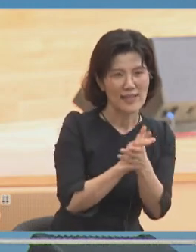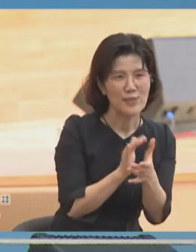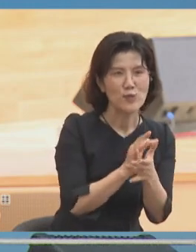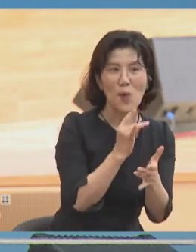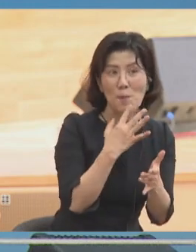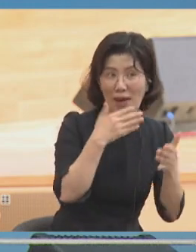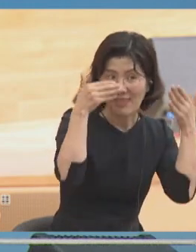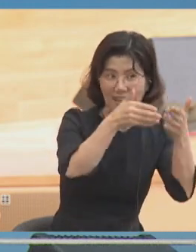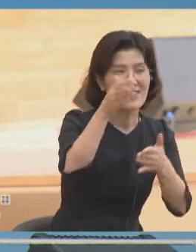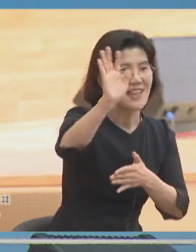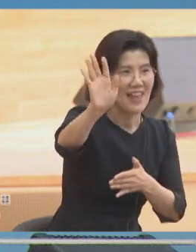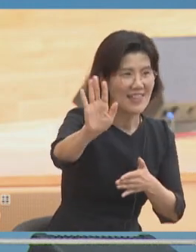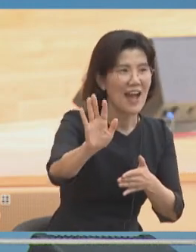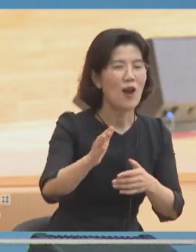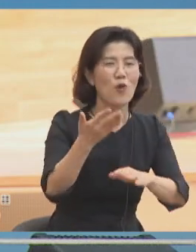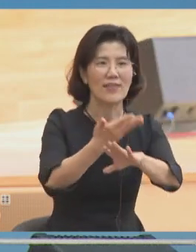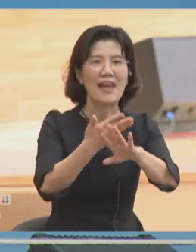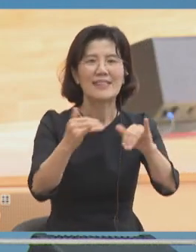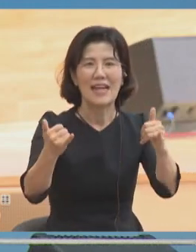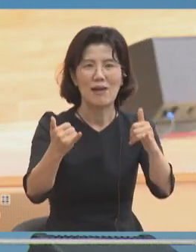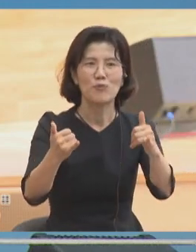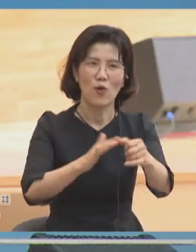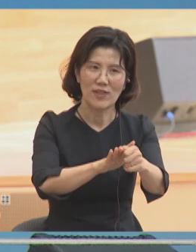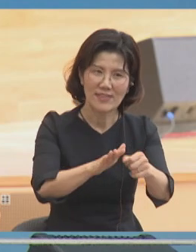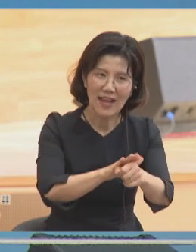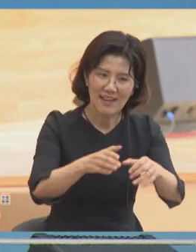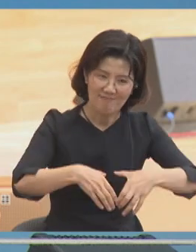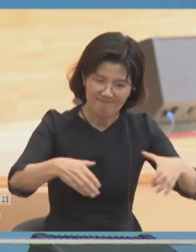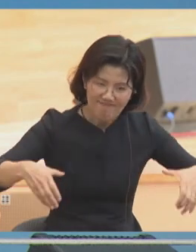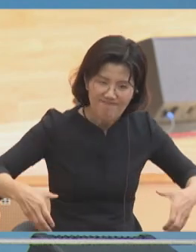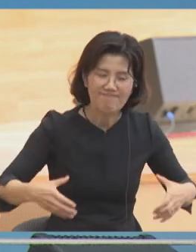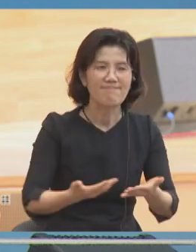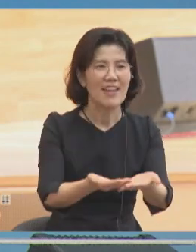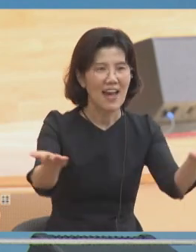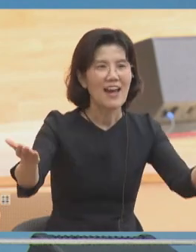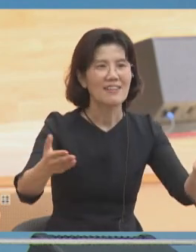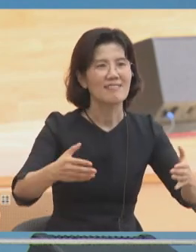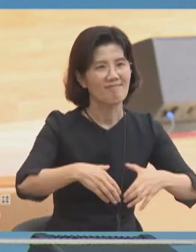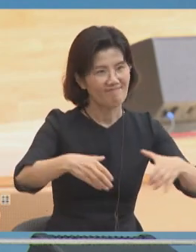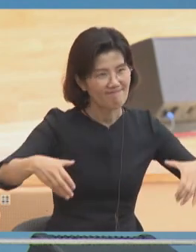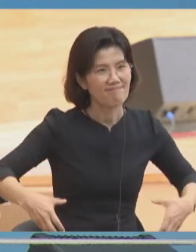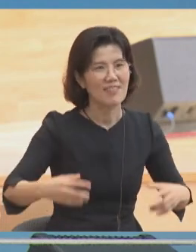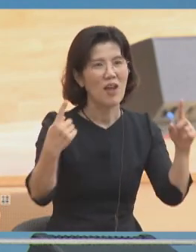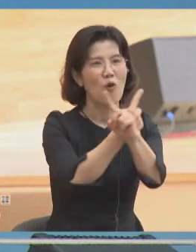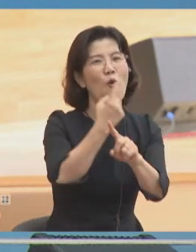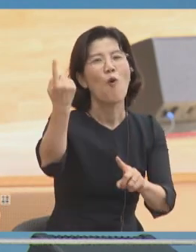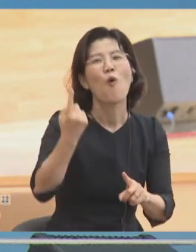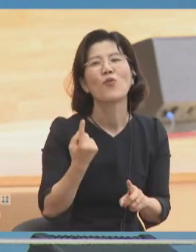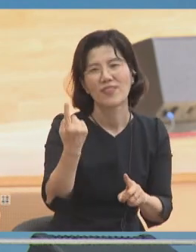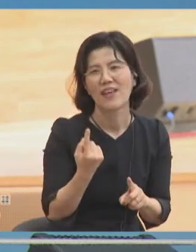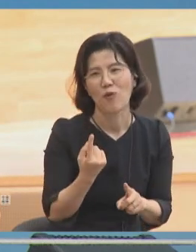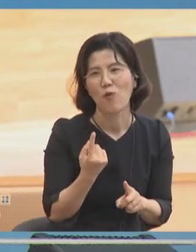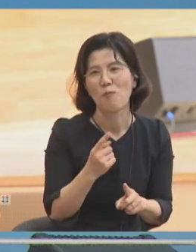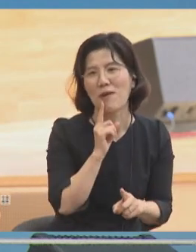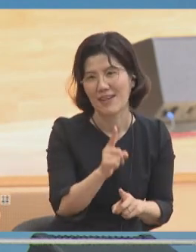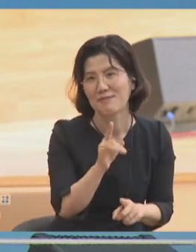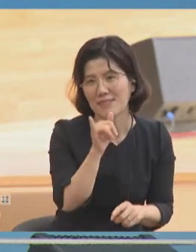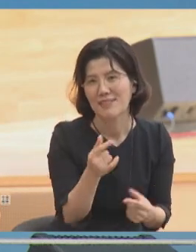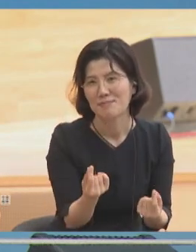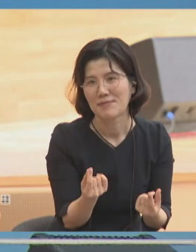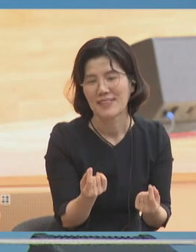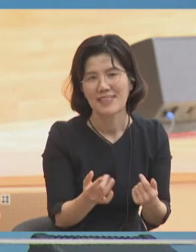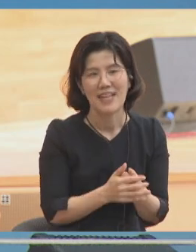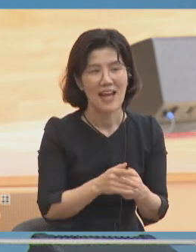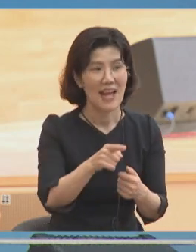사람을 살리는 이타주의적 삶을 살아가 애를 쓴다라는 그런 공통적인 모습을 보인다고 합니다 여러분이